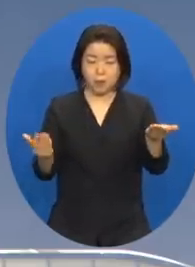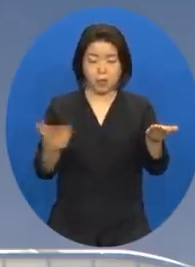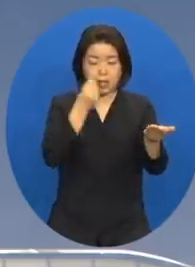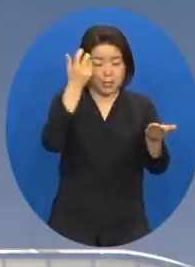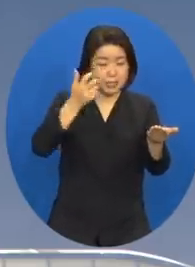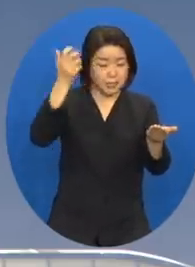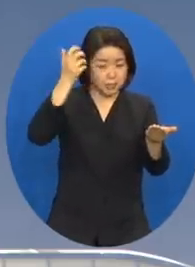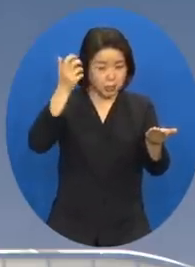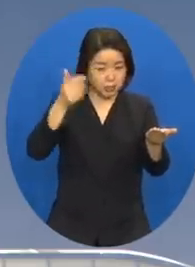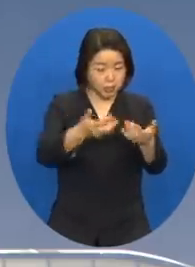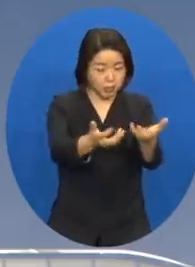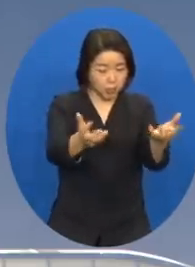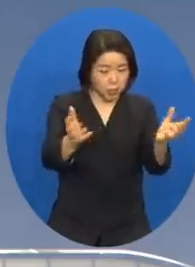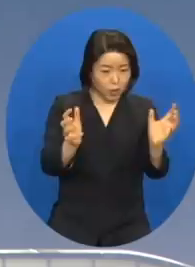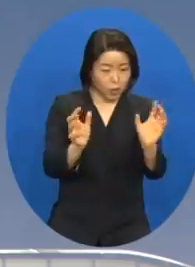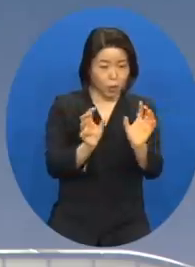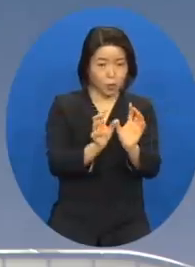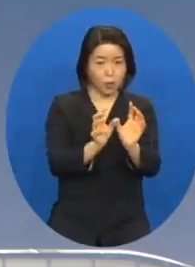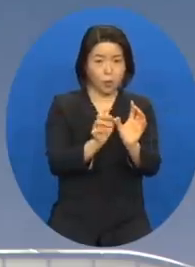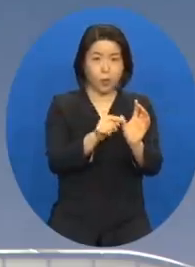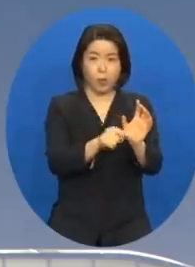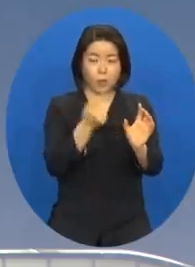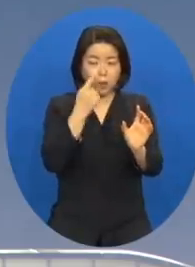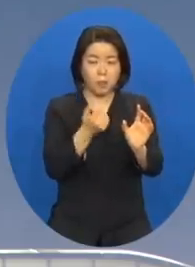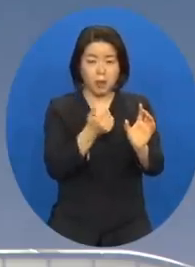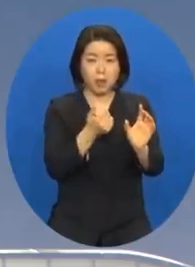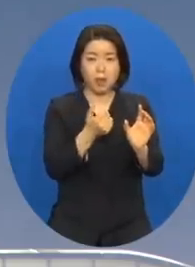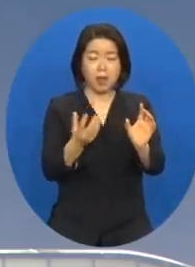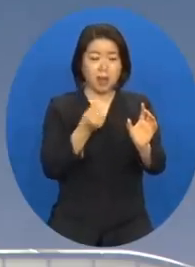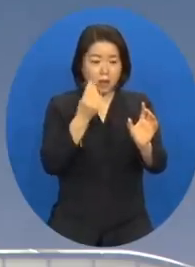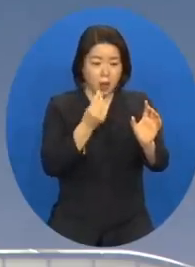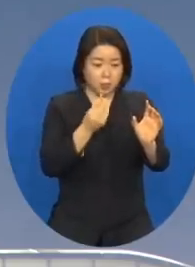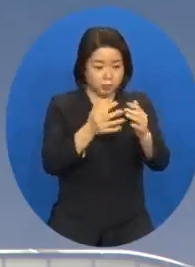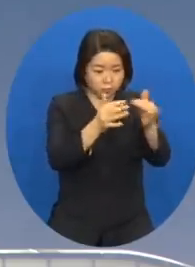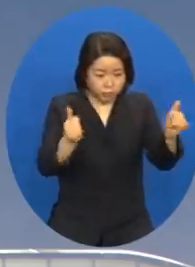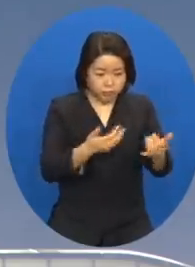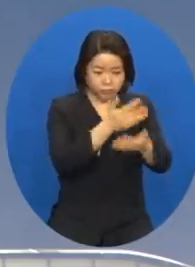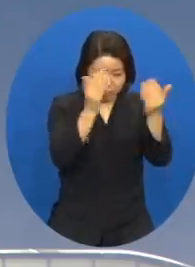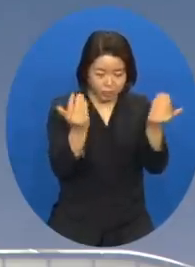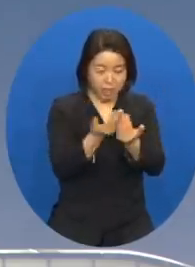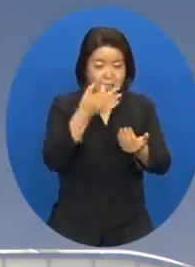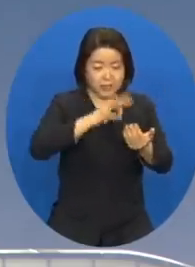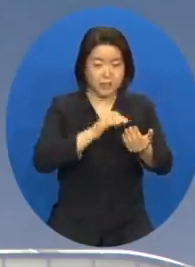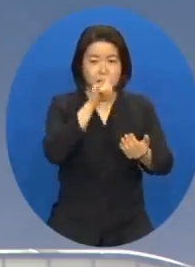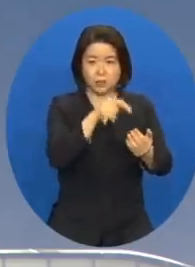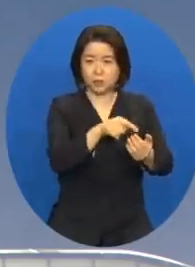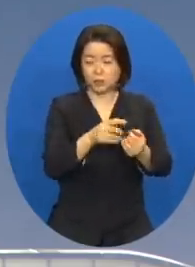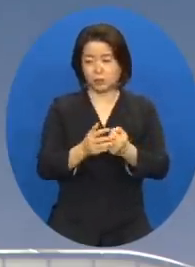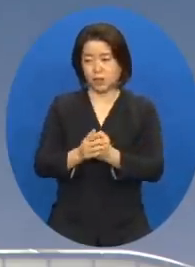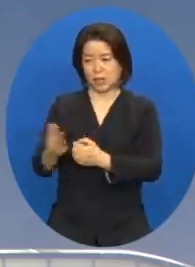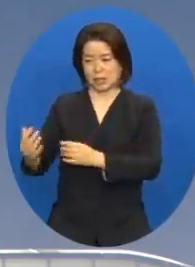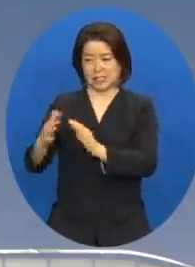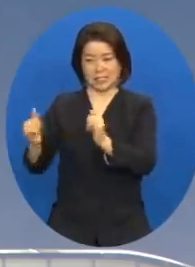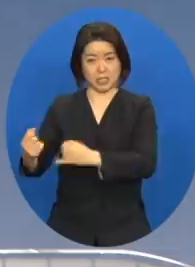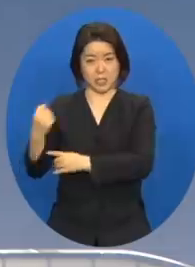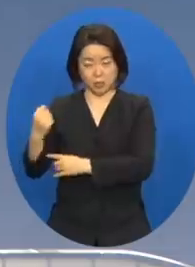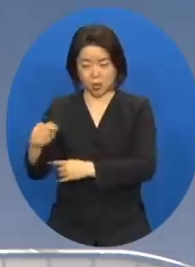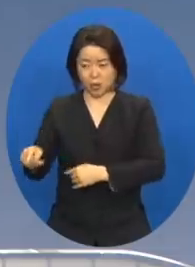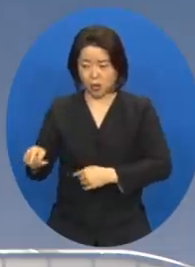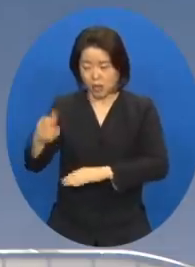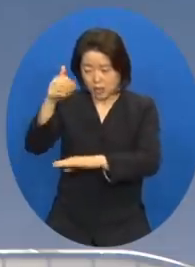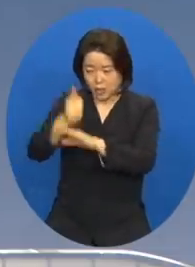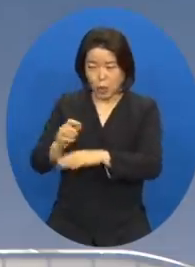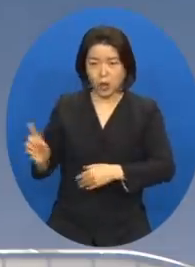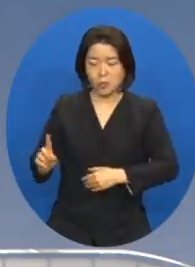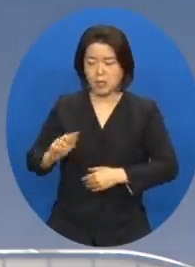항상 공동체를 세웁니다. 사람의 능력 가지고 봉사할 수 있지요. 근데 결과는 언제나 시기, 질투,